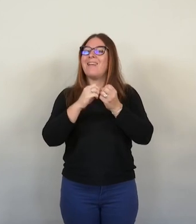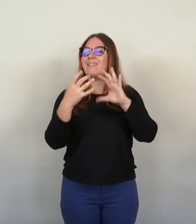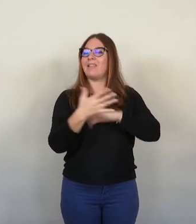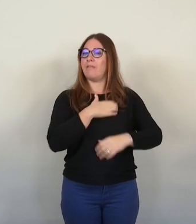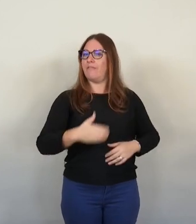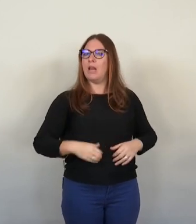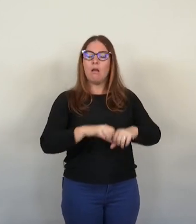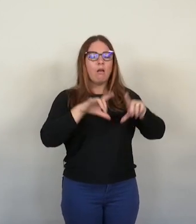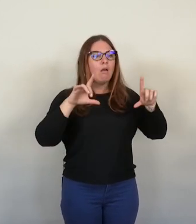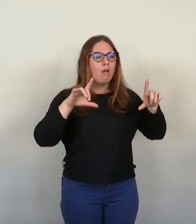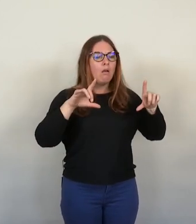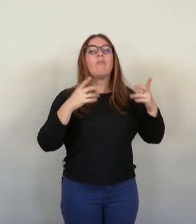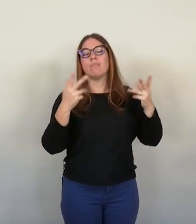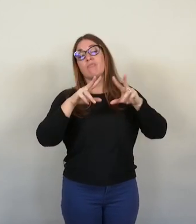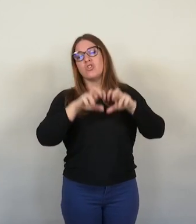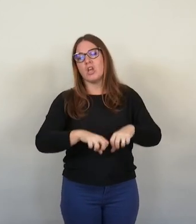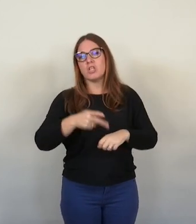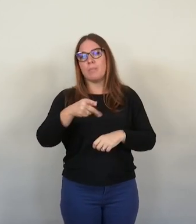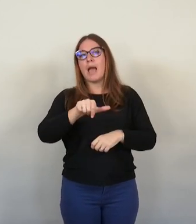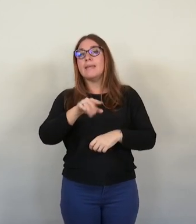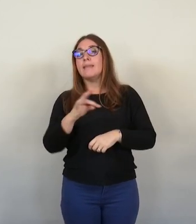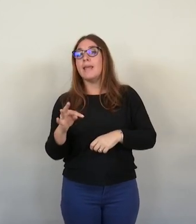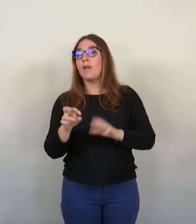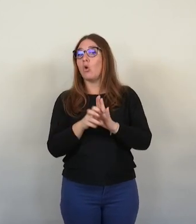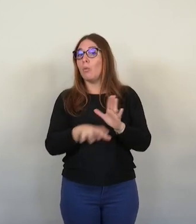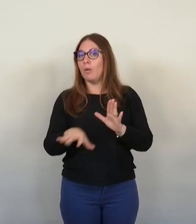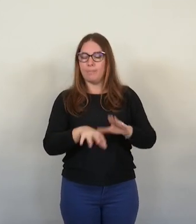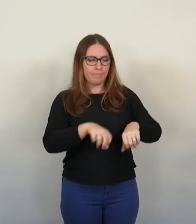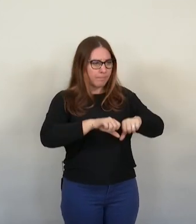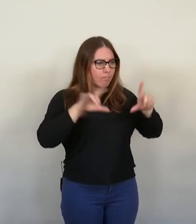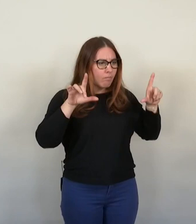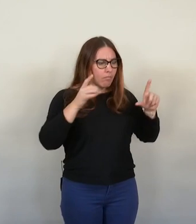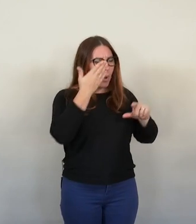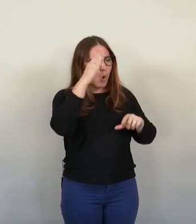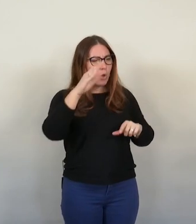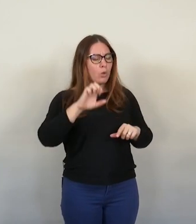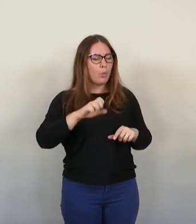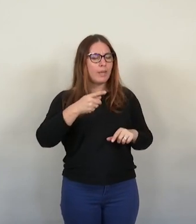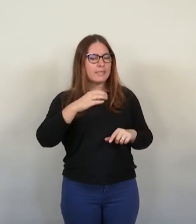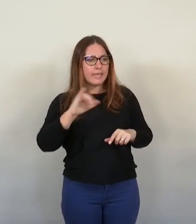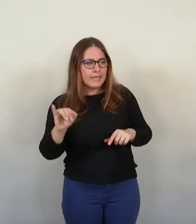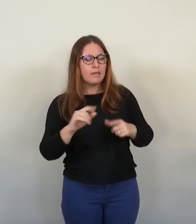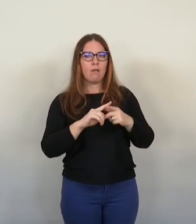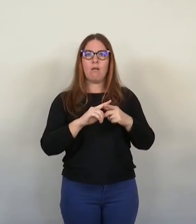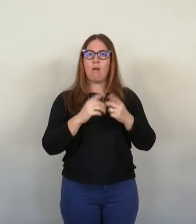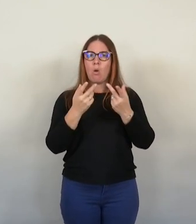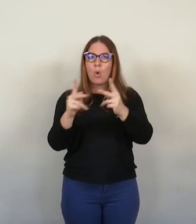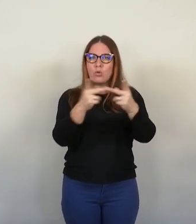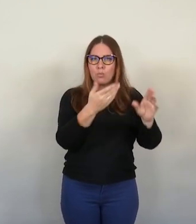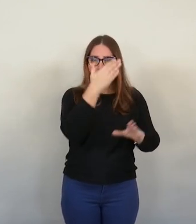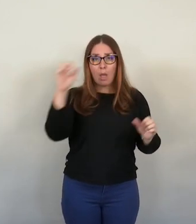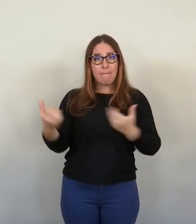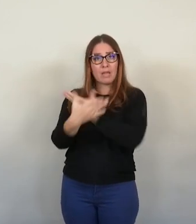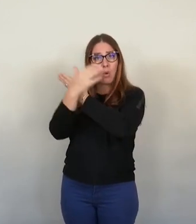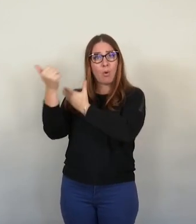enin sur le quand on recherche le payité locale il y a je crois d'autres EPCI d'autres communes il y a la métropole aussi me semble-t-il que vous ne